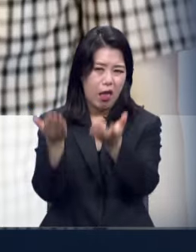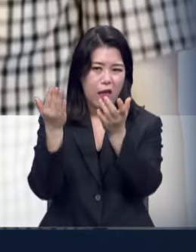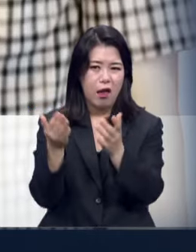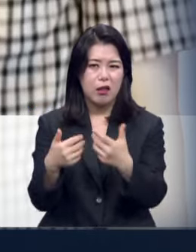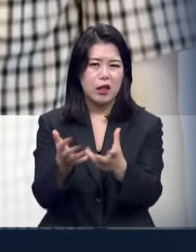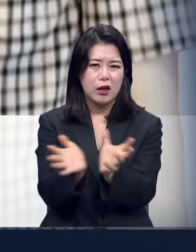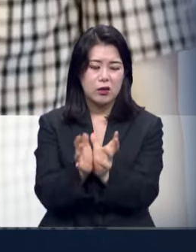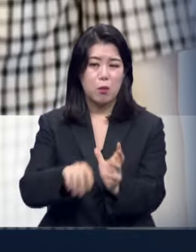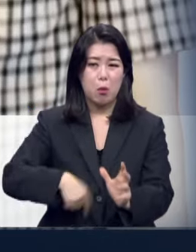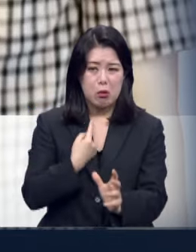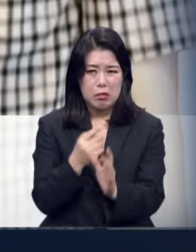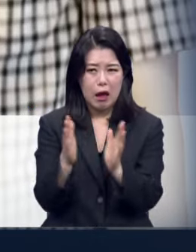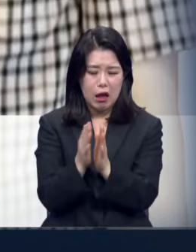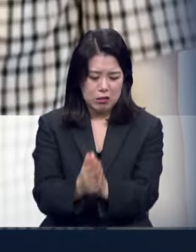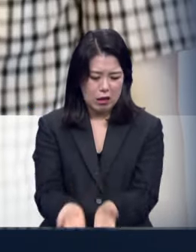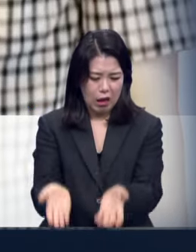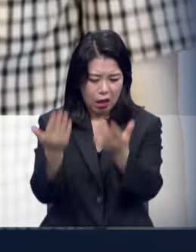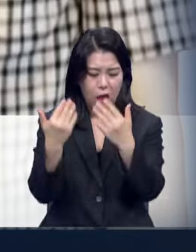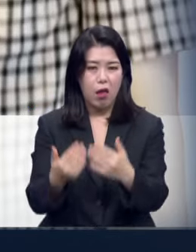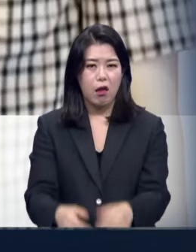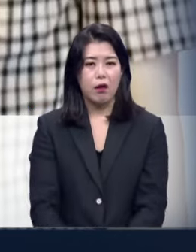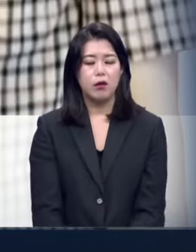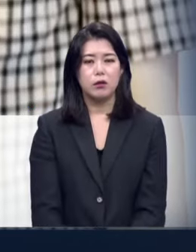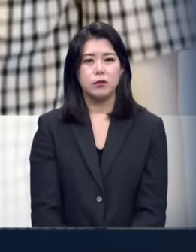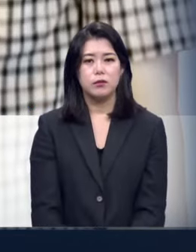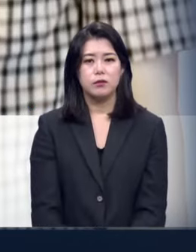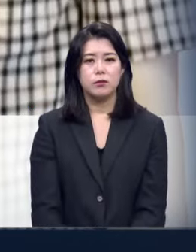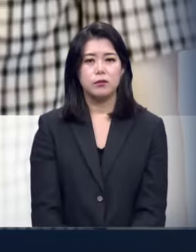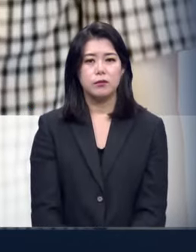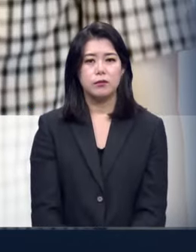당에서 자기들이 알아서 하겠다 예